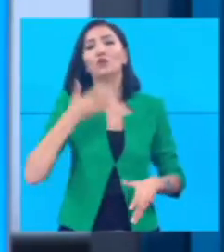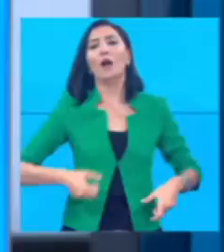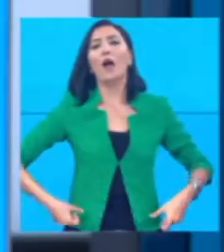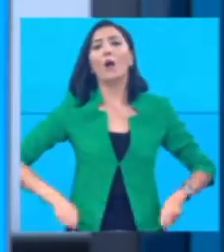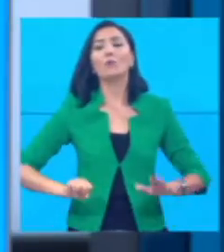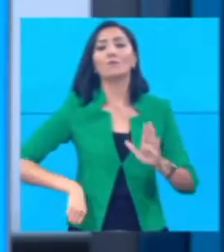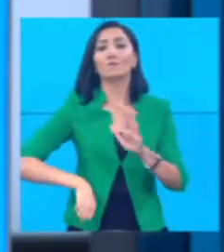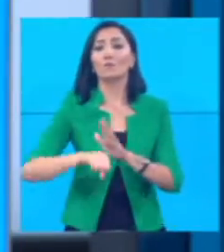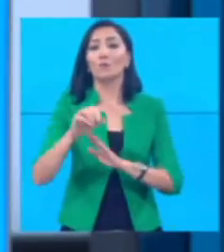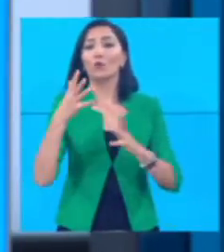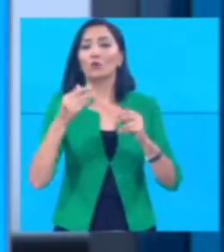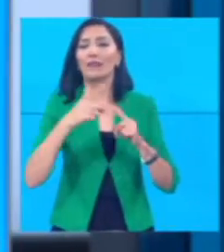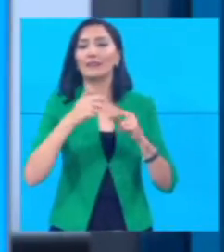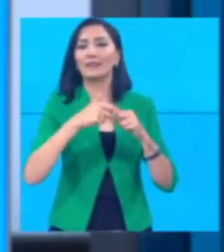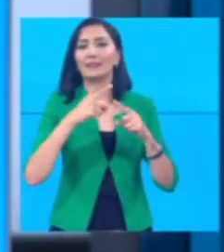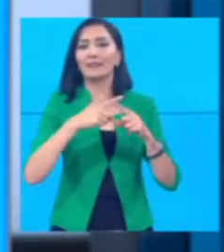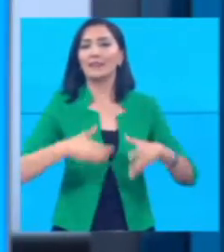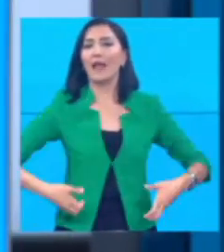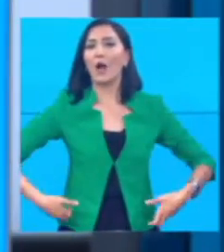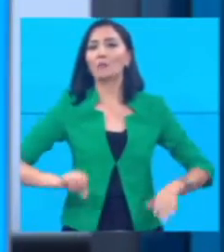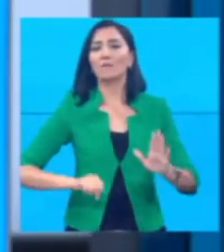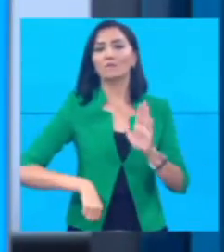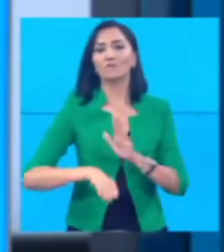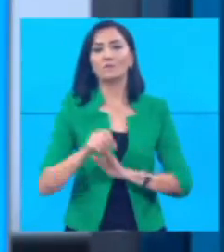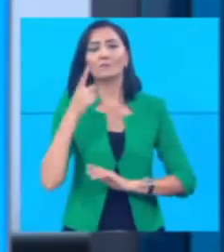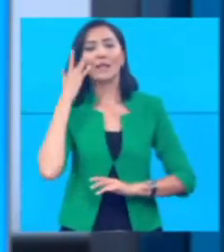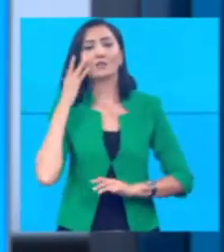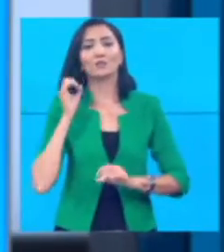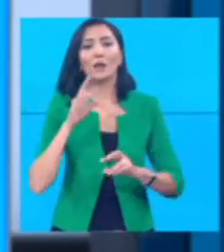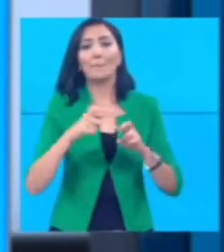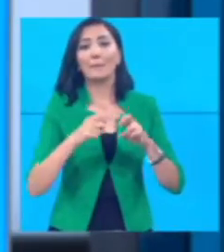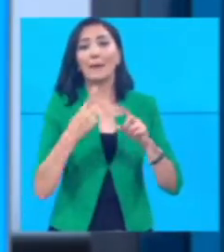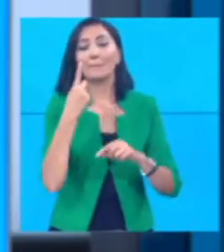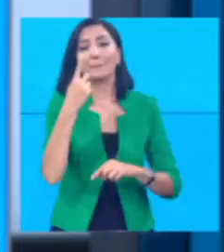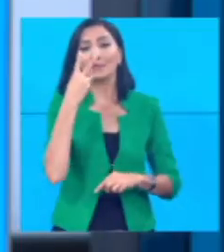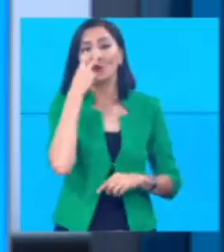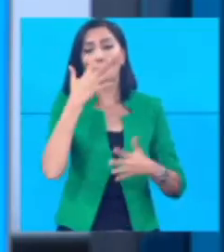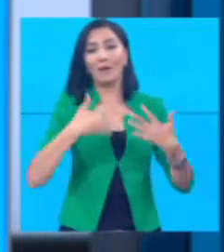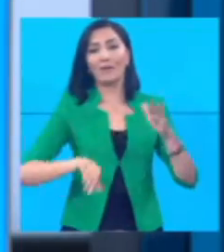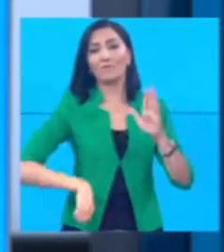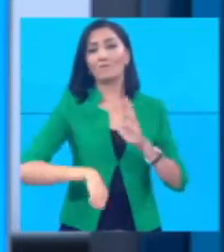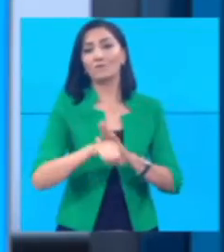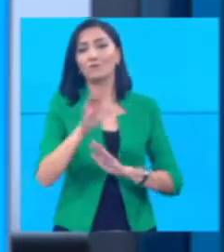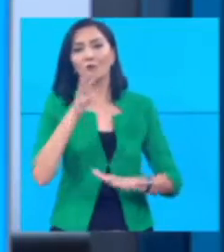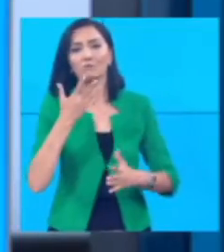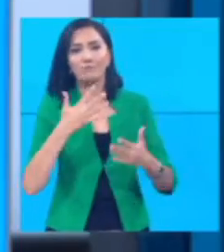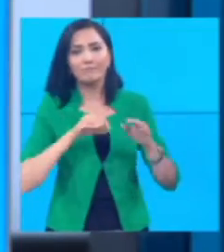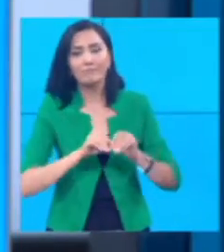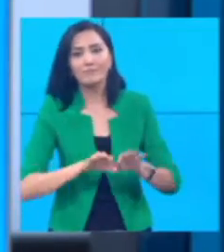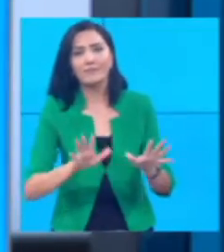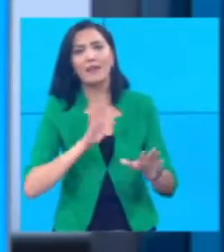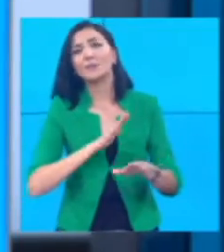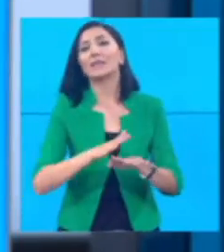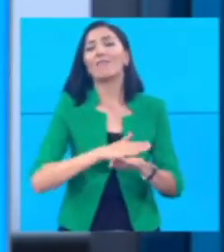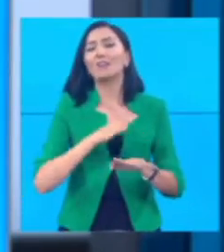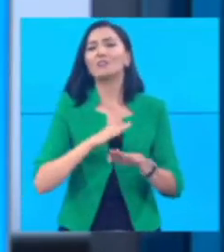önce ampute futbol olarak başladık. TRT'de ampute futbol canlı yayınlarını yaptık. B1 görme engelliler futbol canlı yayınlarını yaptık. Ondan sonra